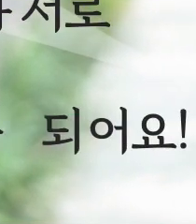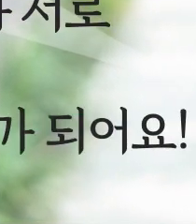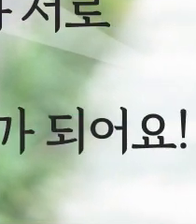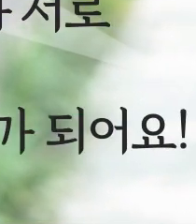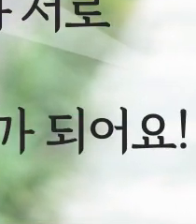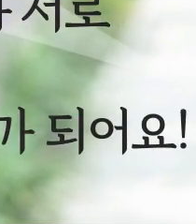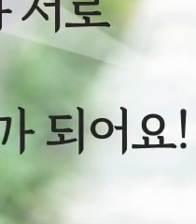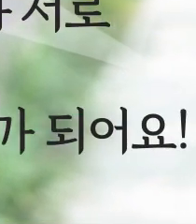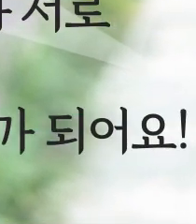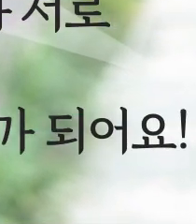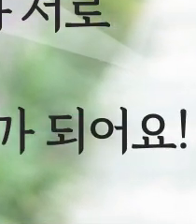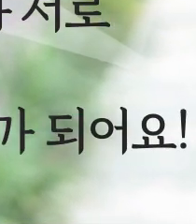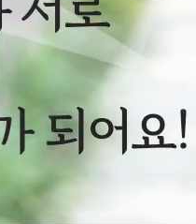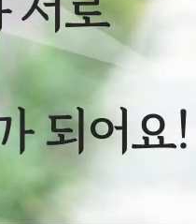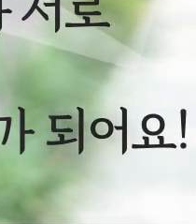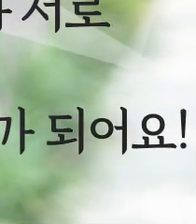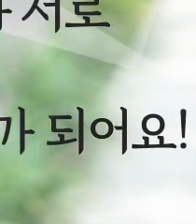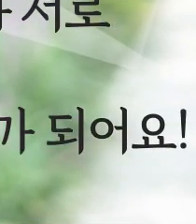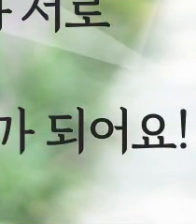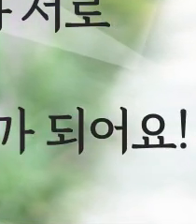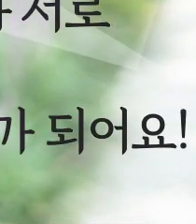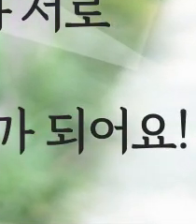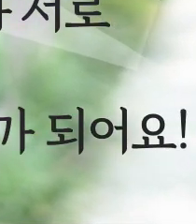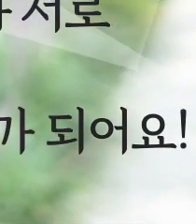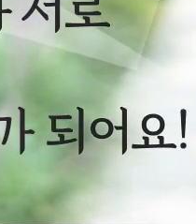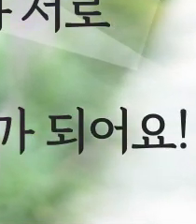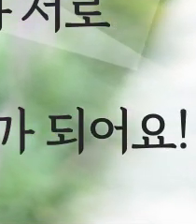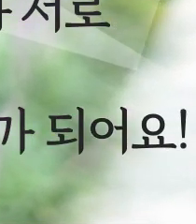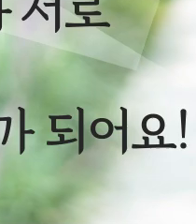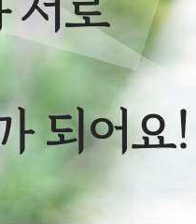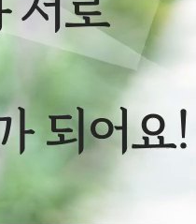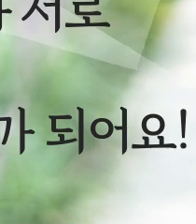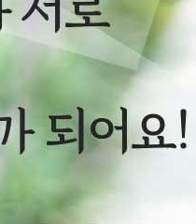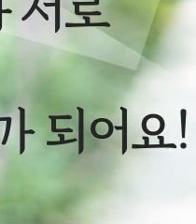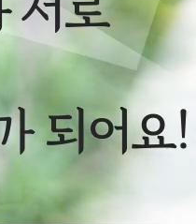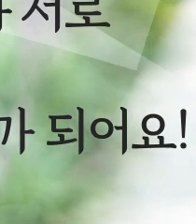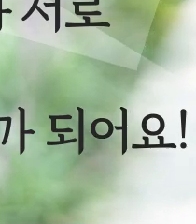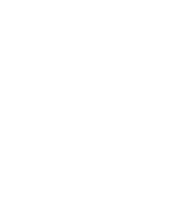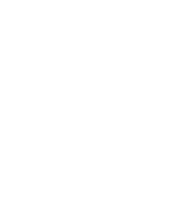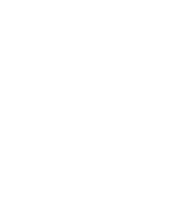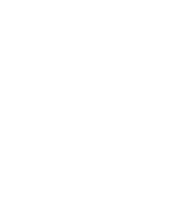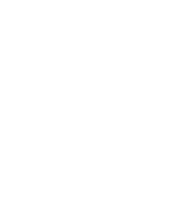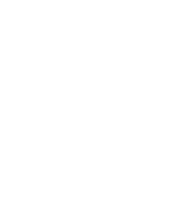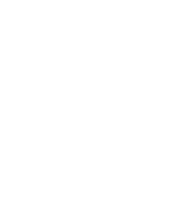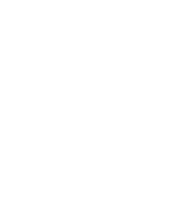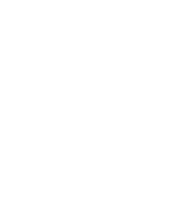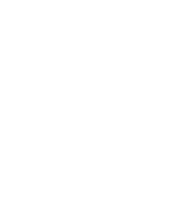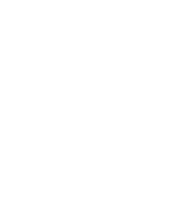있다. 소중한 사람들과 서로 통하는 우리가 되어요가 보이며 영상이 종료된다.